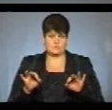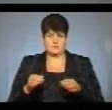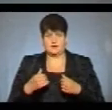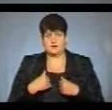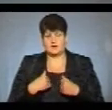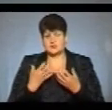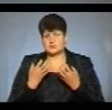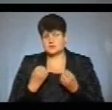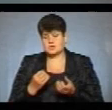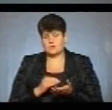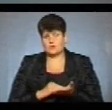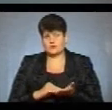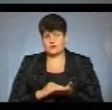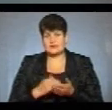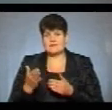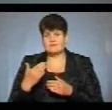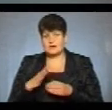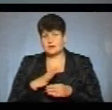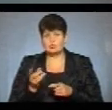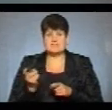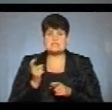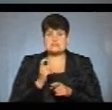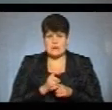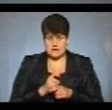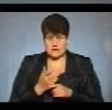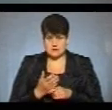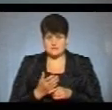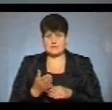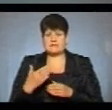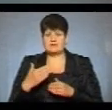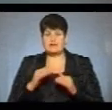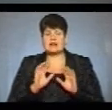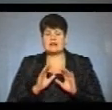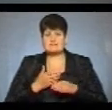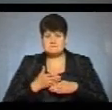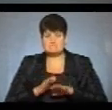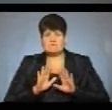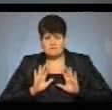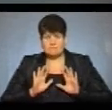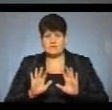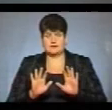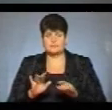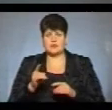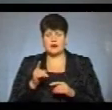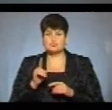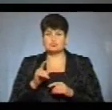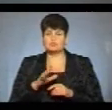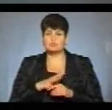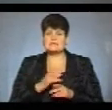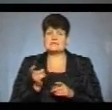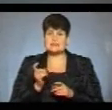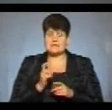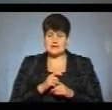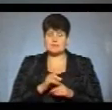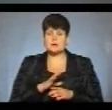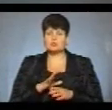я ще повторююсь, двері були закриті на замок. Двері виломані. А чому, що були закриті? Бо якби не